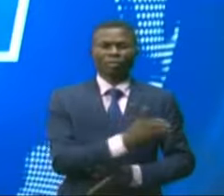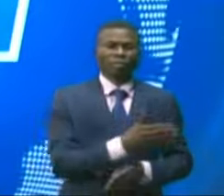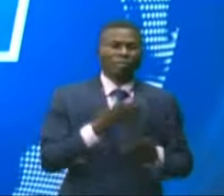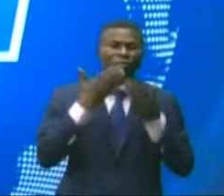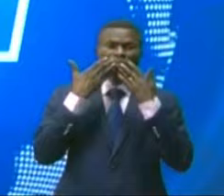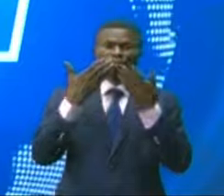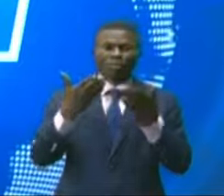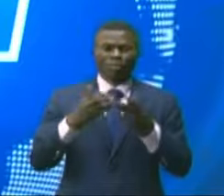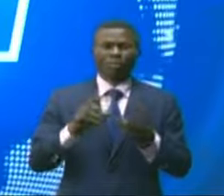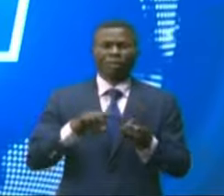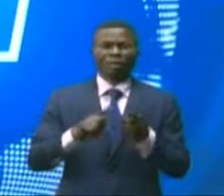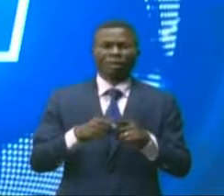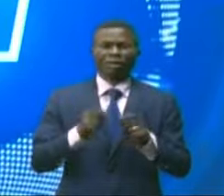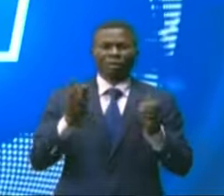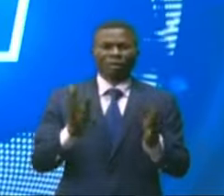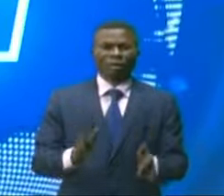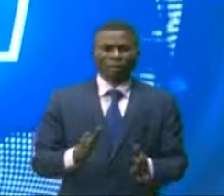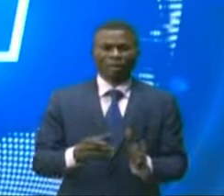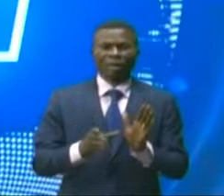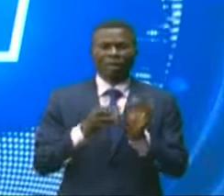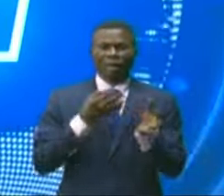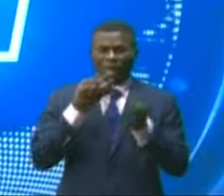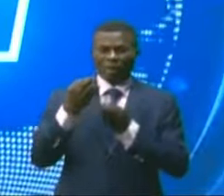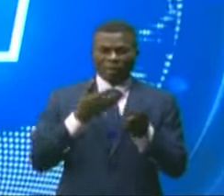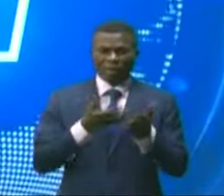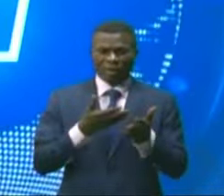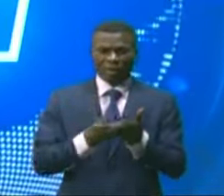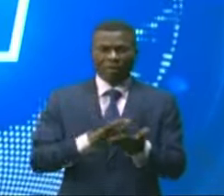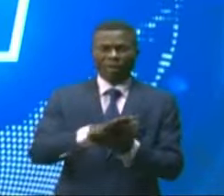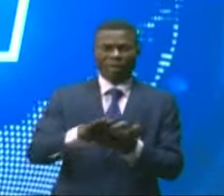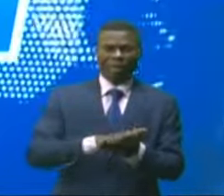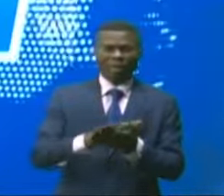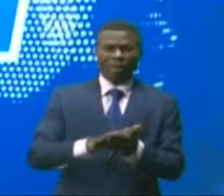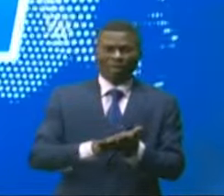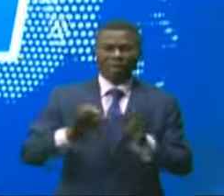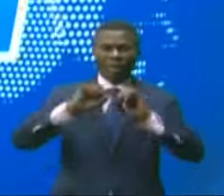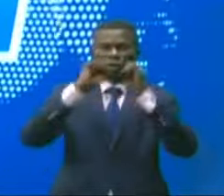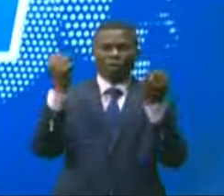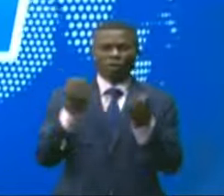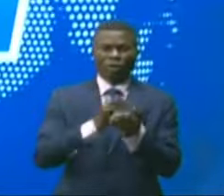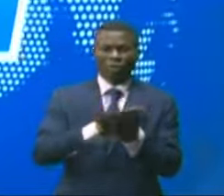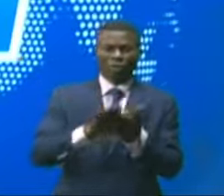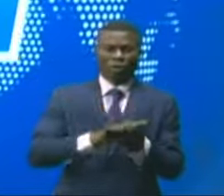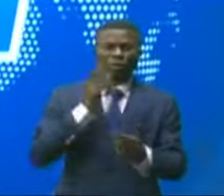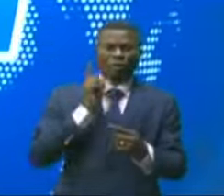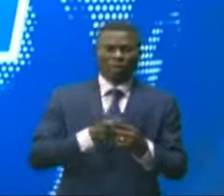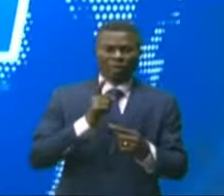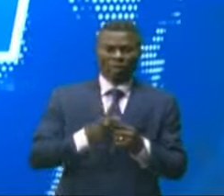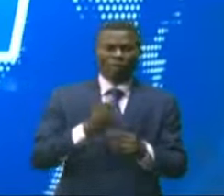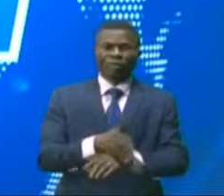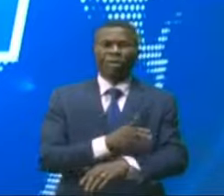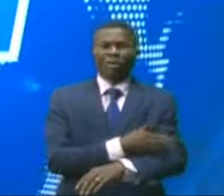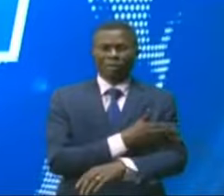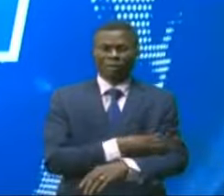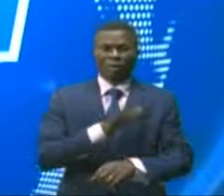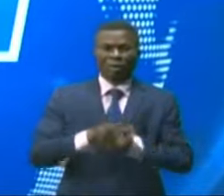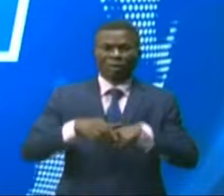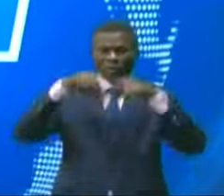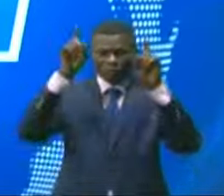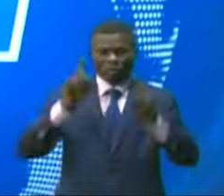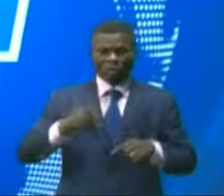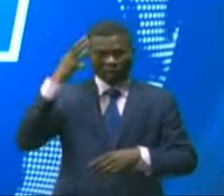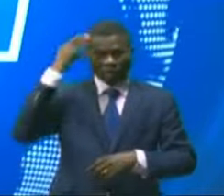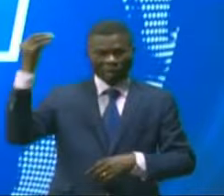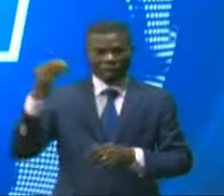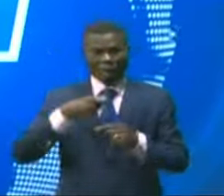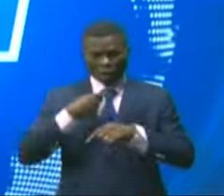Merci Gaëtan Magalano pour ces commentaires. La cimenterie nationale Sinat éprouve d'énormes difficultés depuis plusieurs années. Une lueur